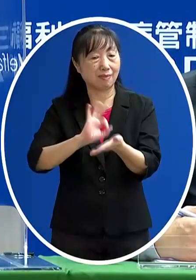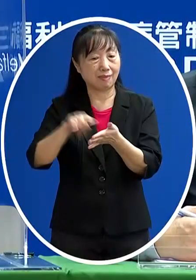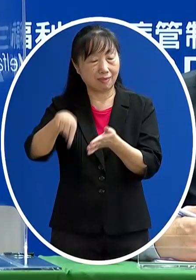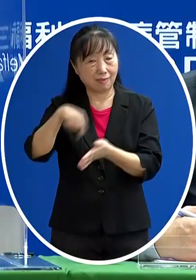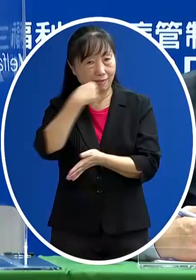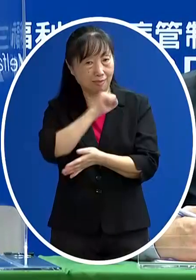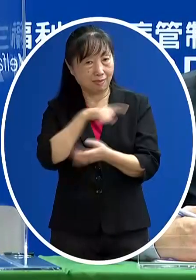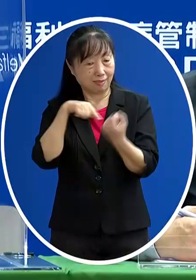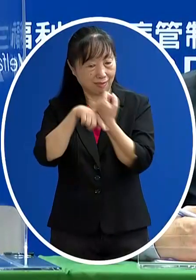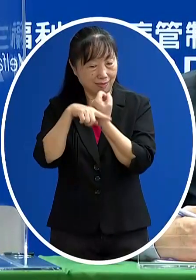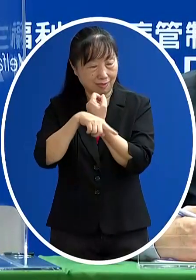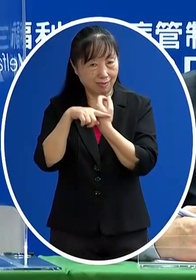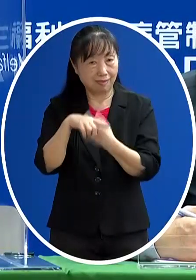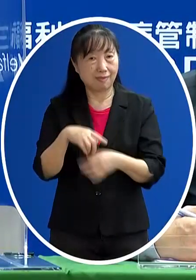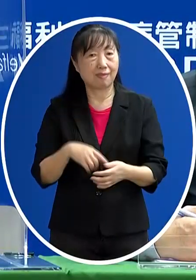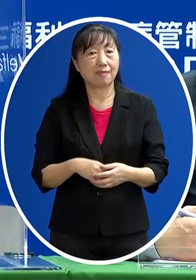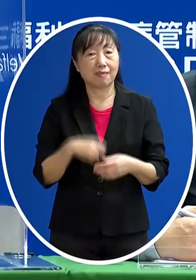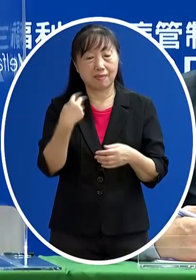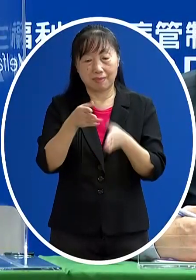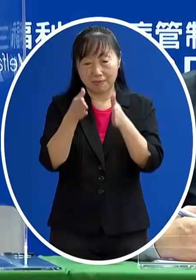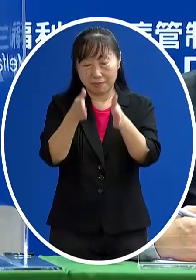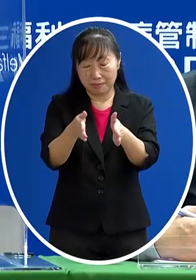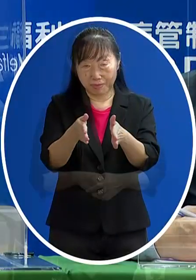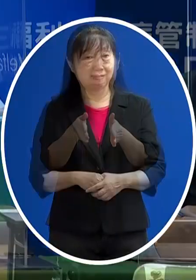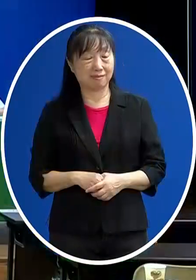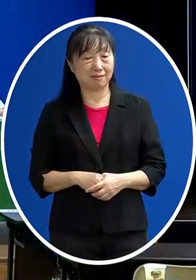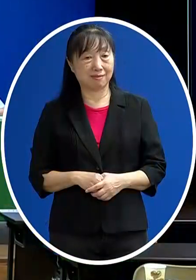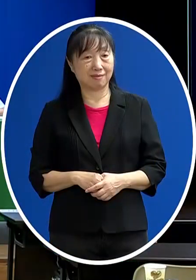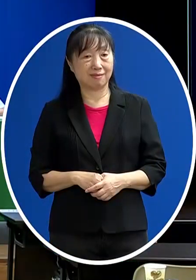研究，来更了解。